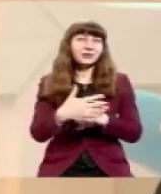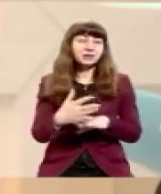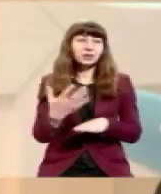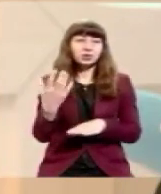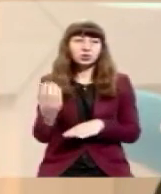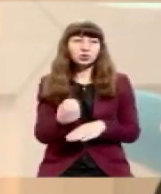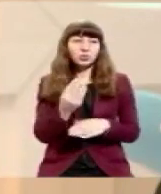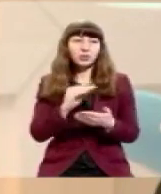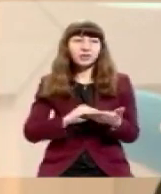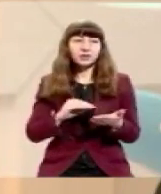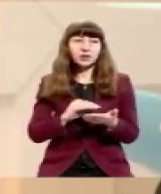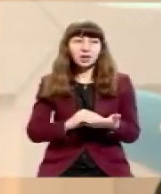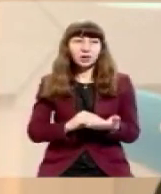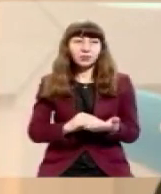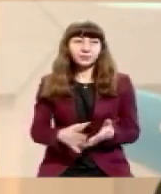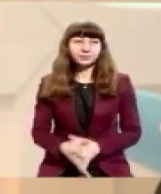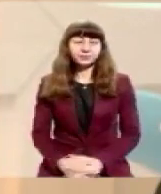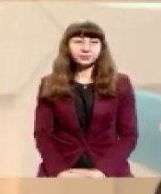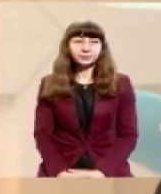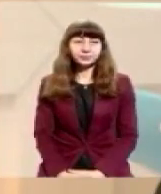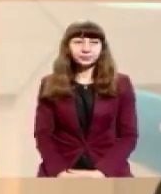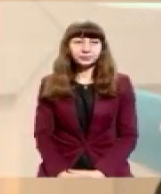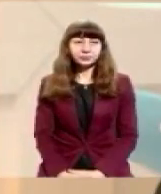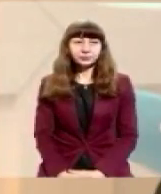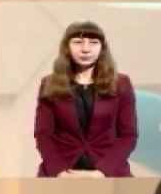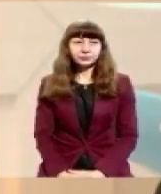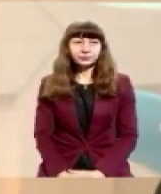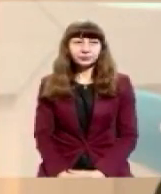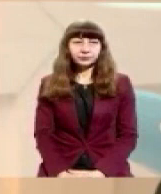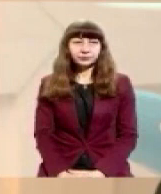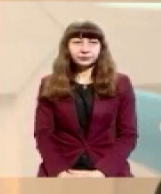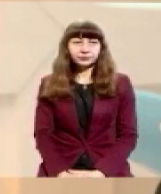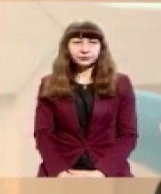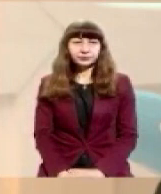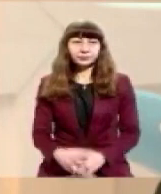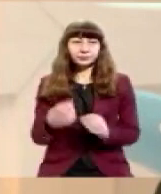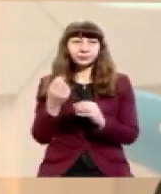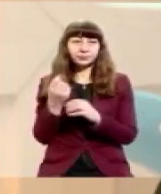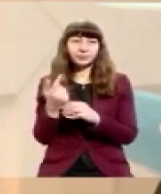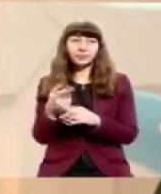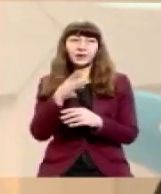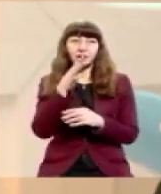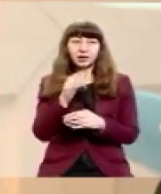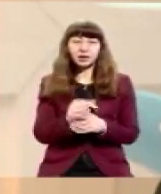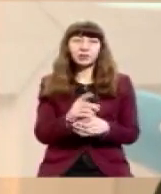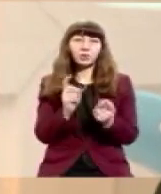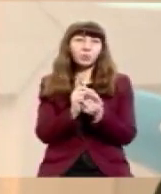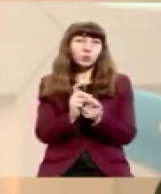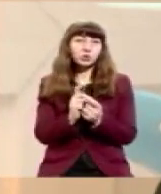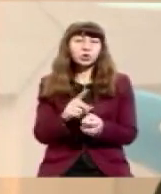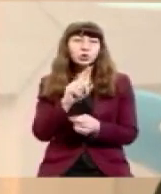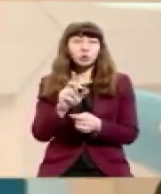Еще раз, опять мы приходим к этим же нарушениям. Уже несколько лет мы боремся с то,